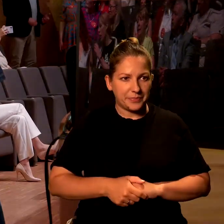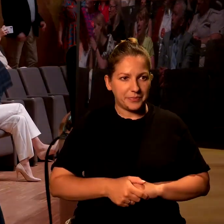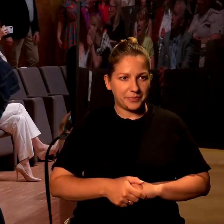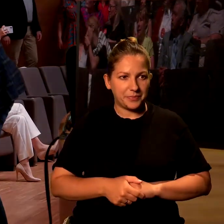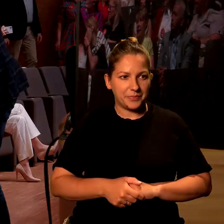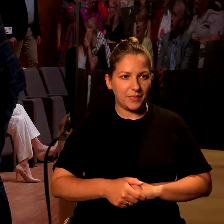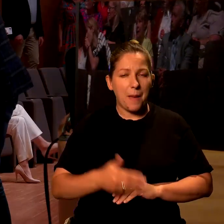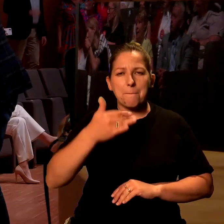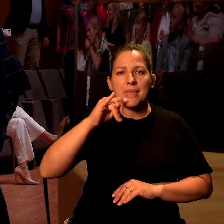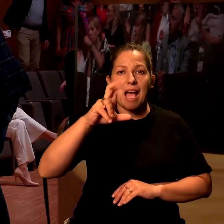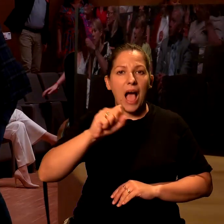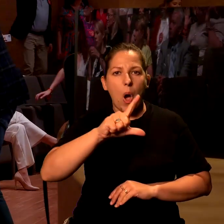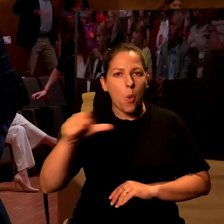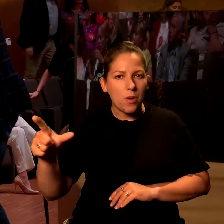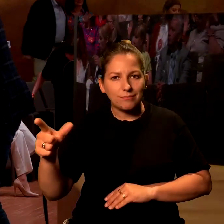Michał.